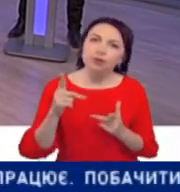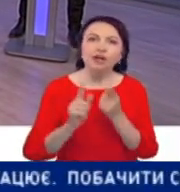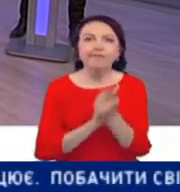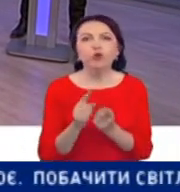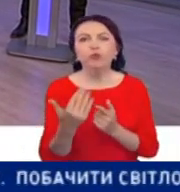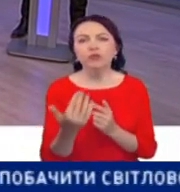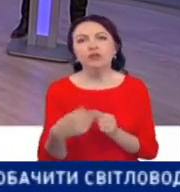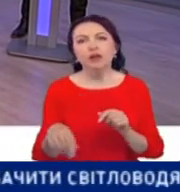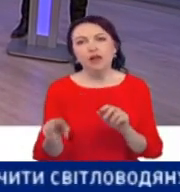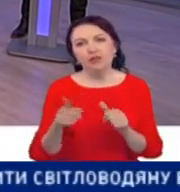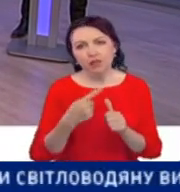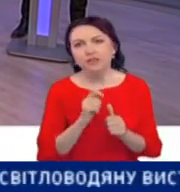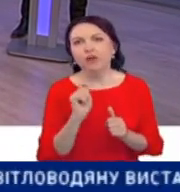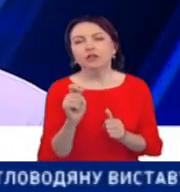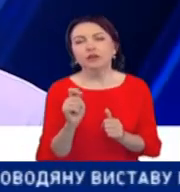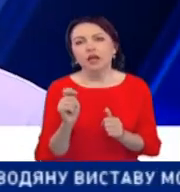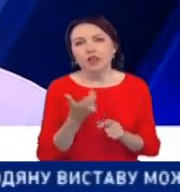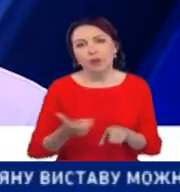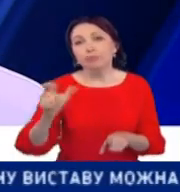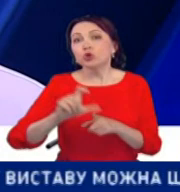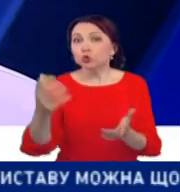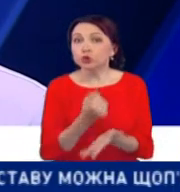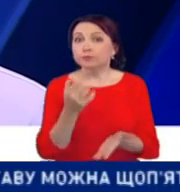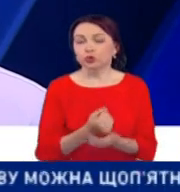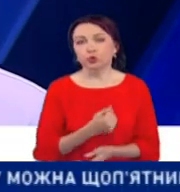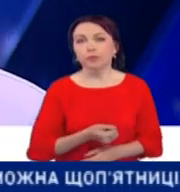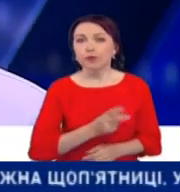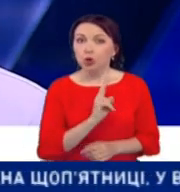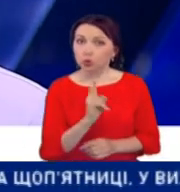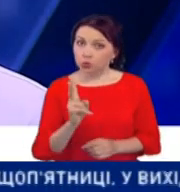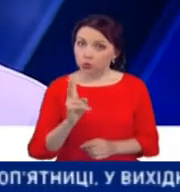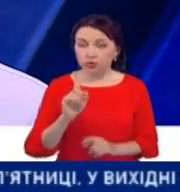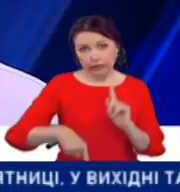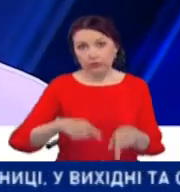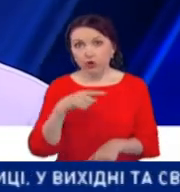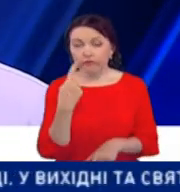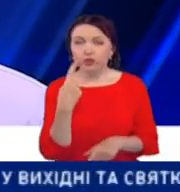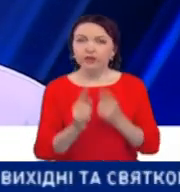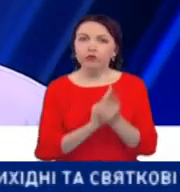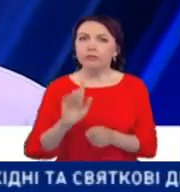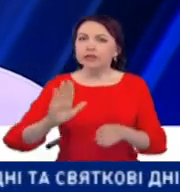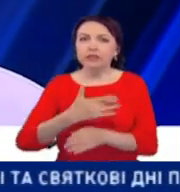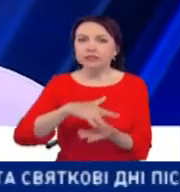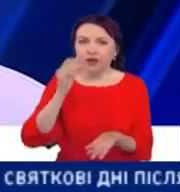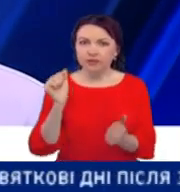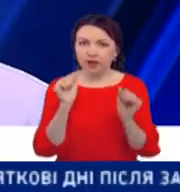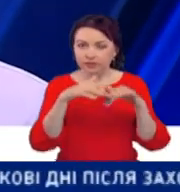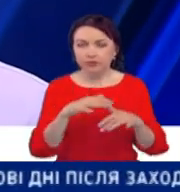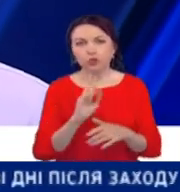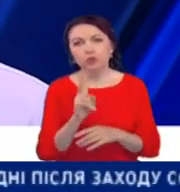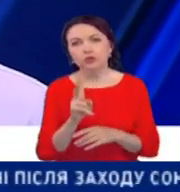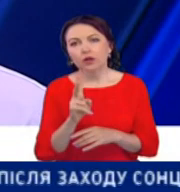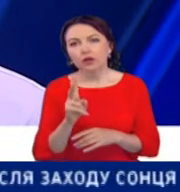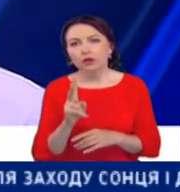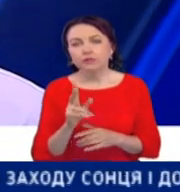назвали, на вашу думку, да, найбільш успішною? Хтось говорить про те, що реформа децентралізації, хтось – це країни Європейського Союзу.